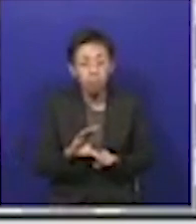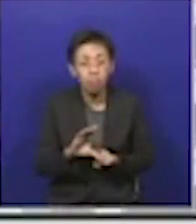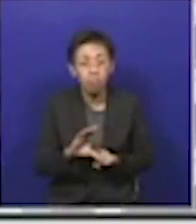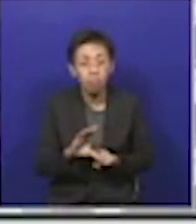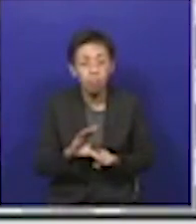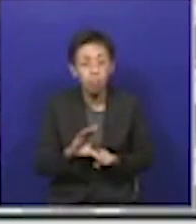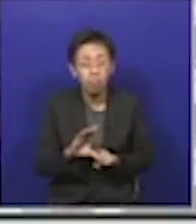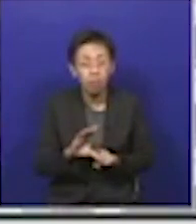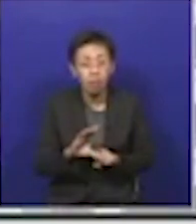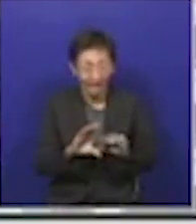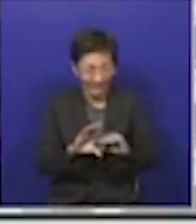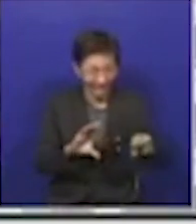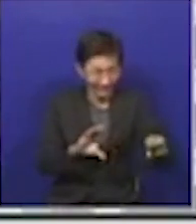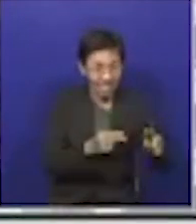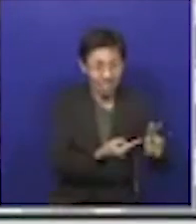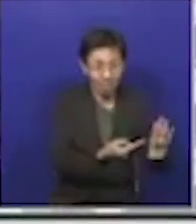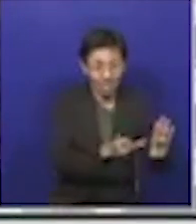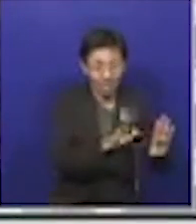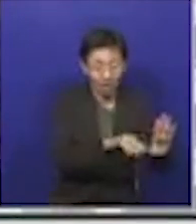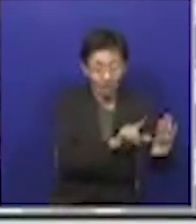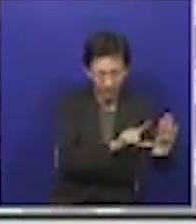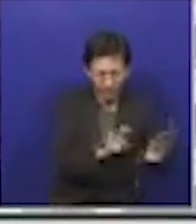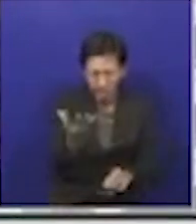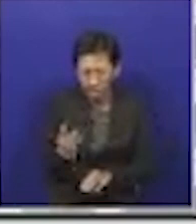อีก 900,000 กว่าล้าน